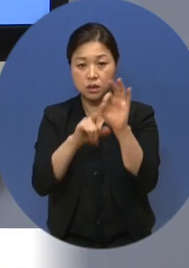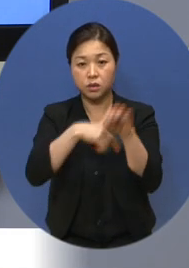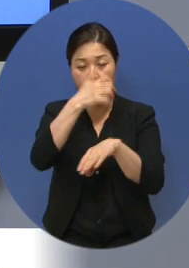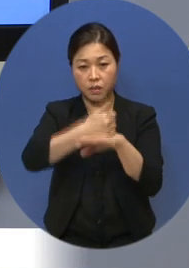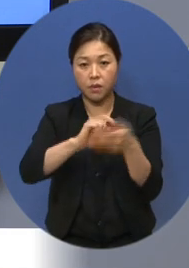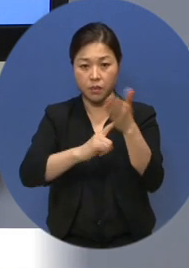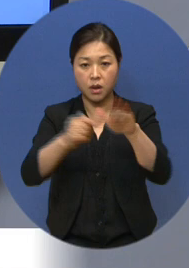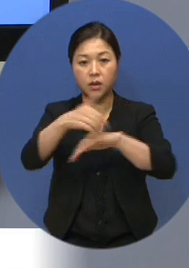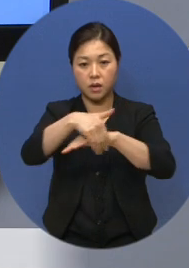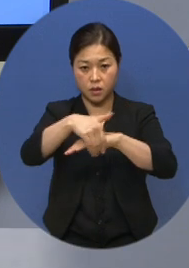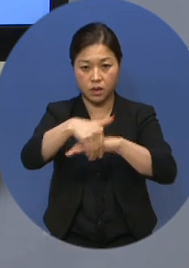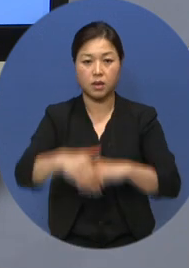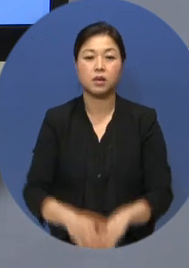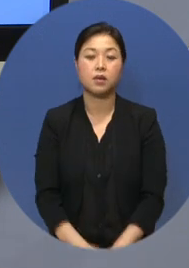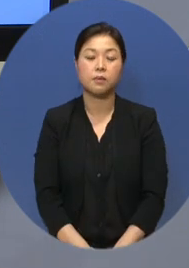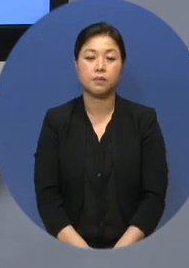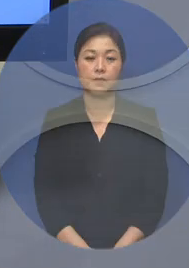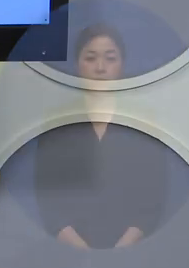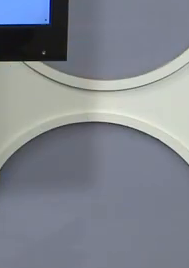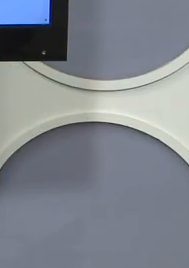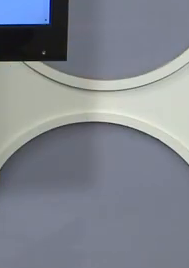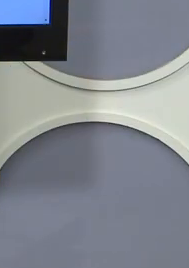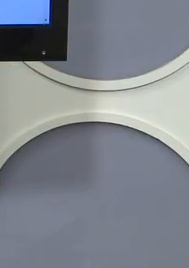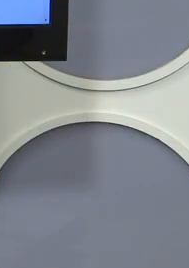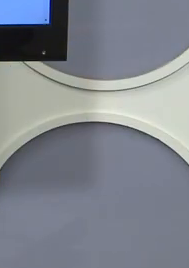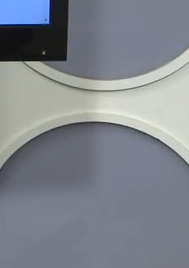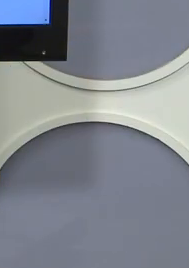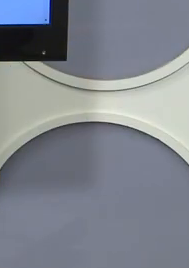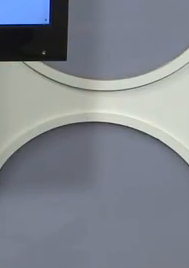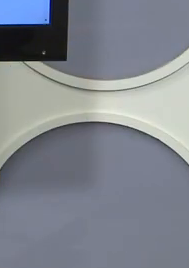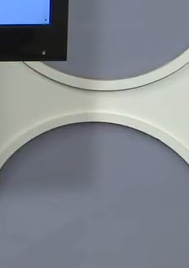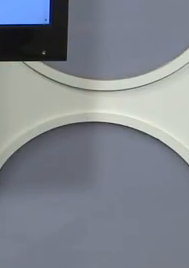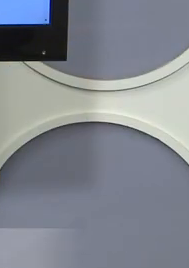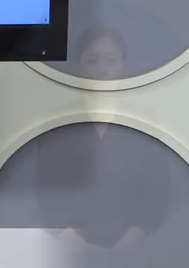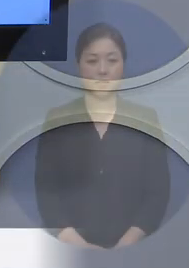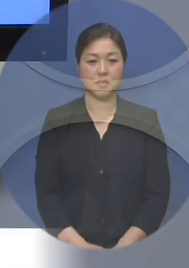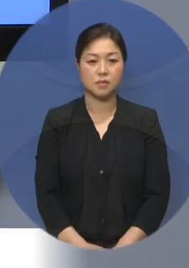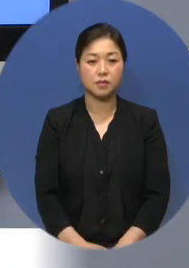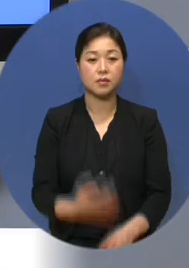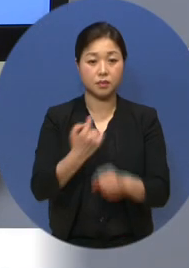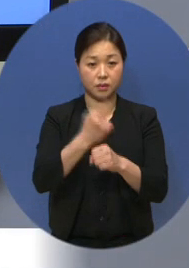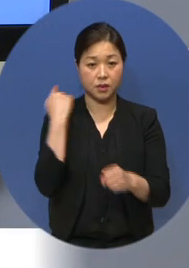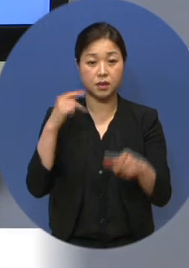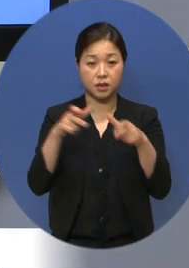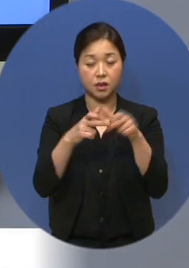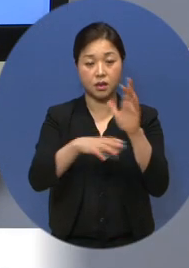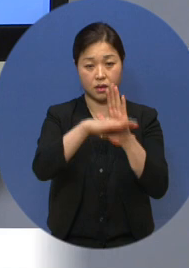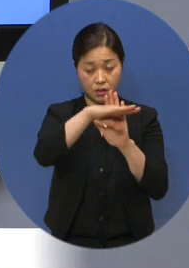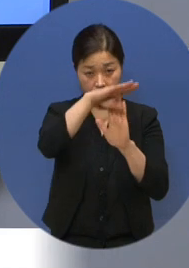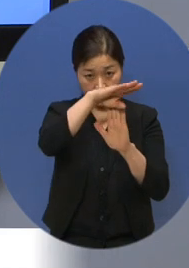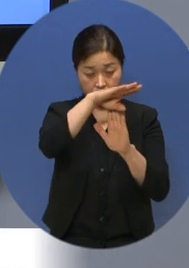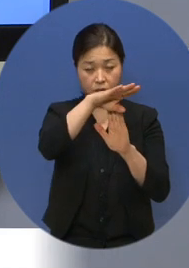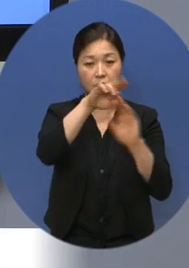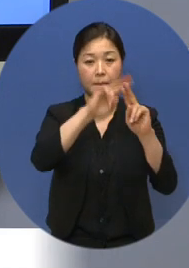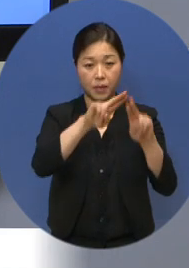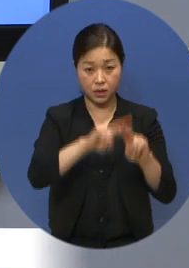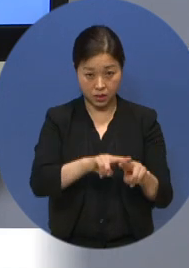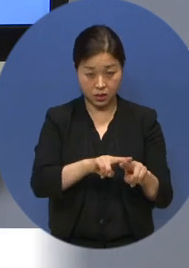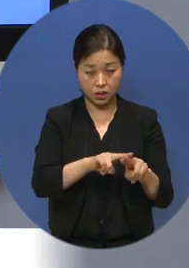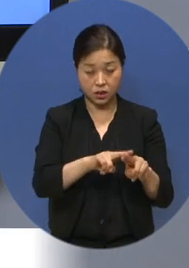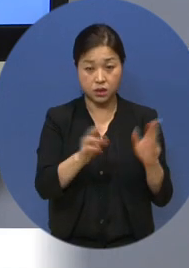출간될 예정입니다 다음 소식입니다 지난해 장애등급제 단계적 폐지 가 됐지만